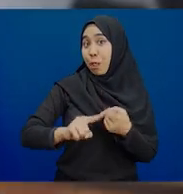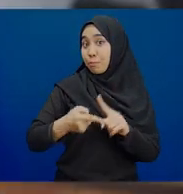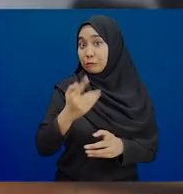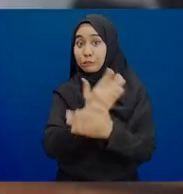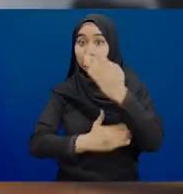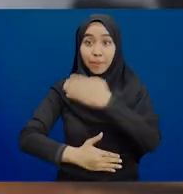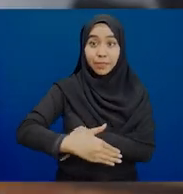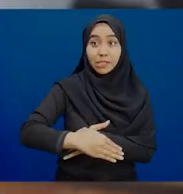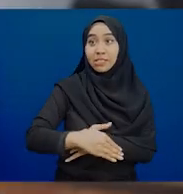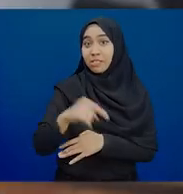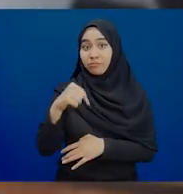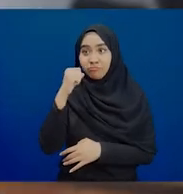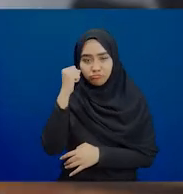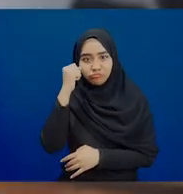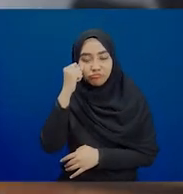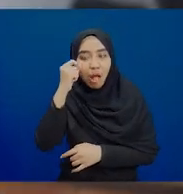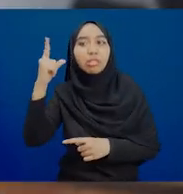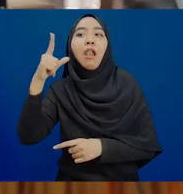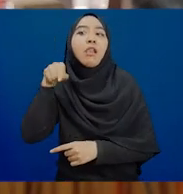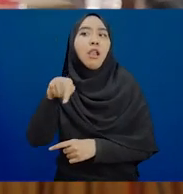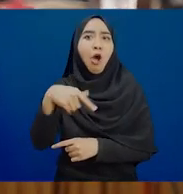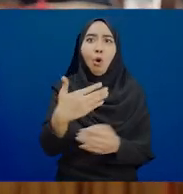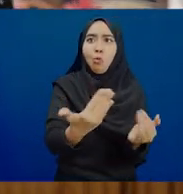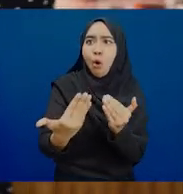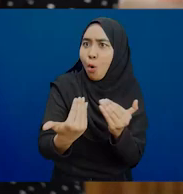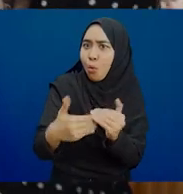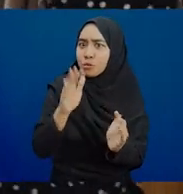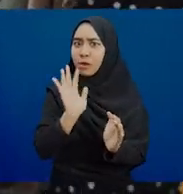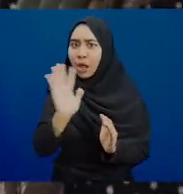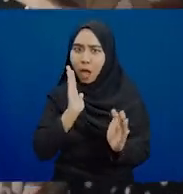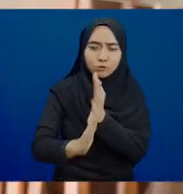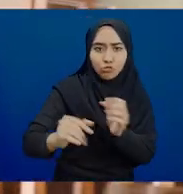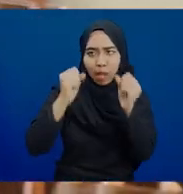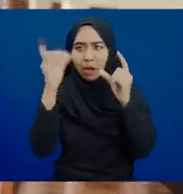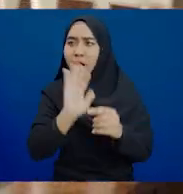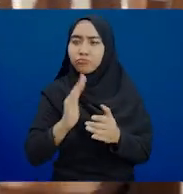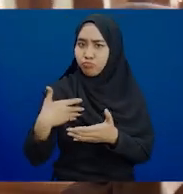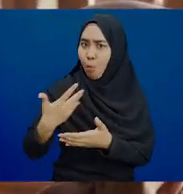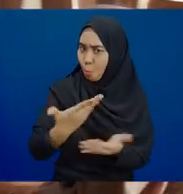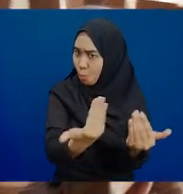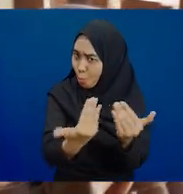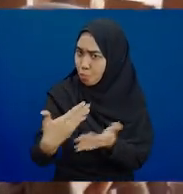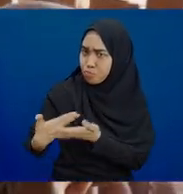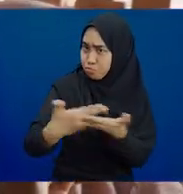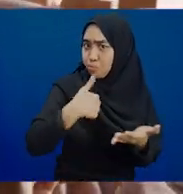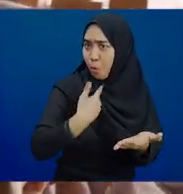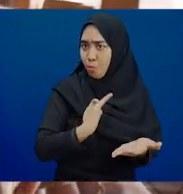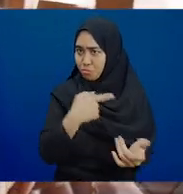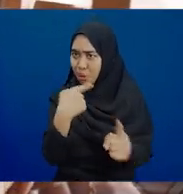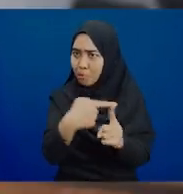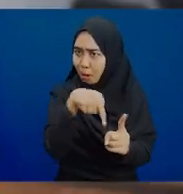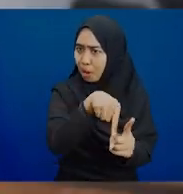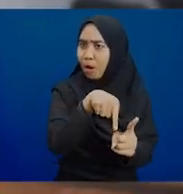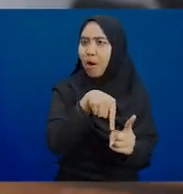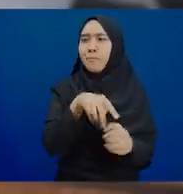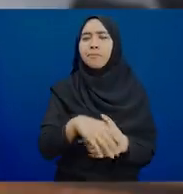Teman-teman di Fabel itu malah lebih peka tanpa harus dimintai tolong, menolong tanpa itu. Bahkan saya dihampiri